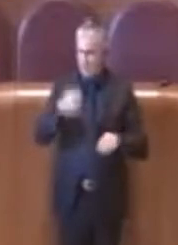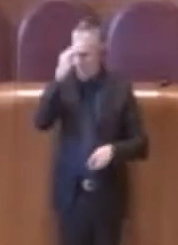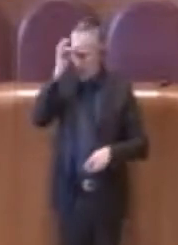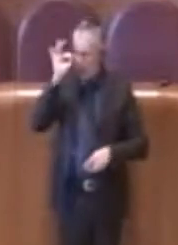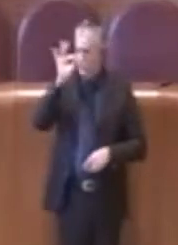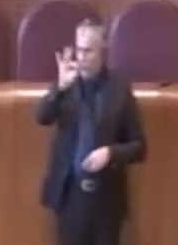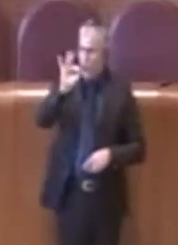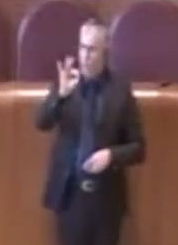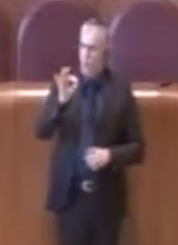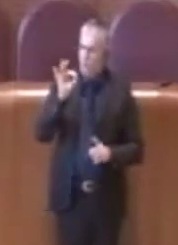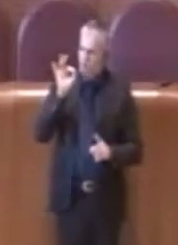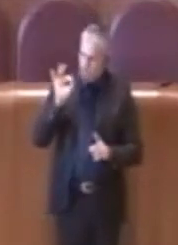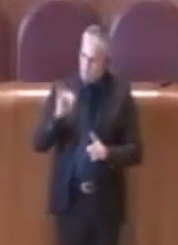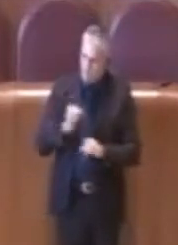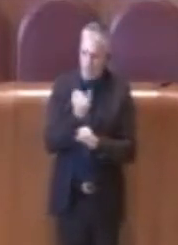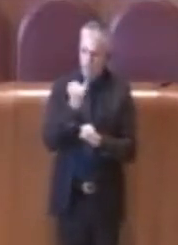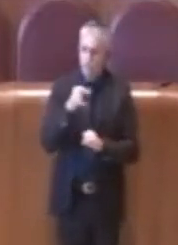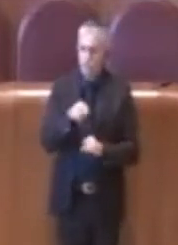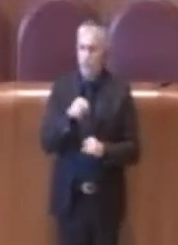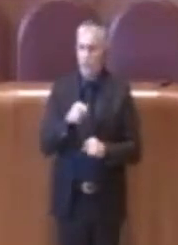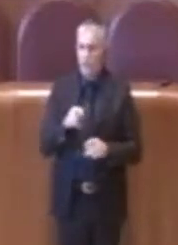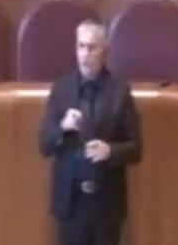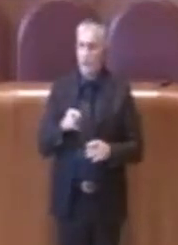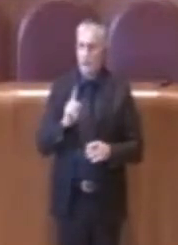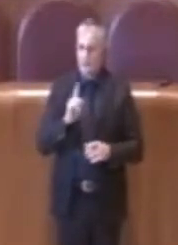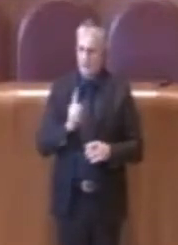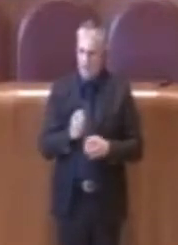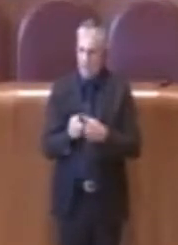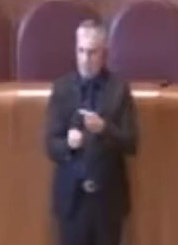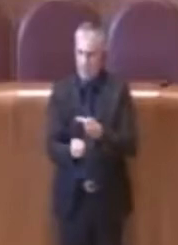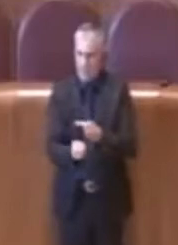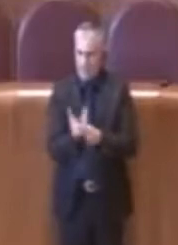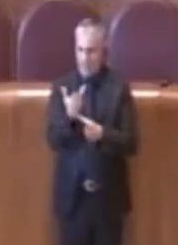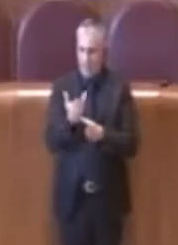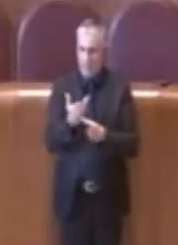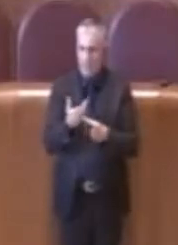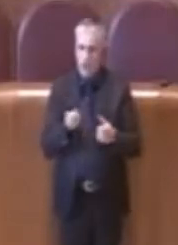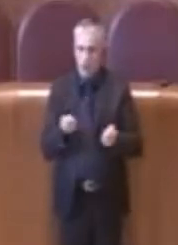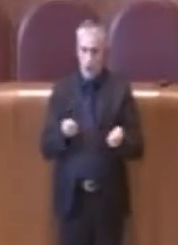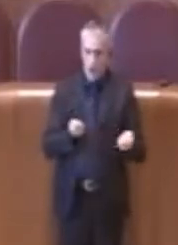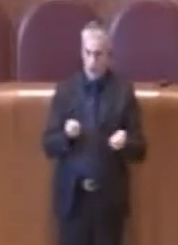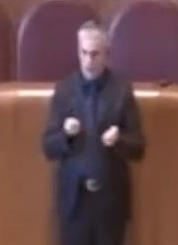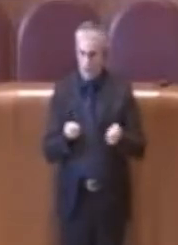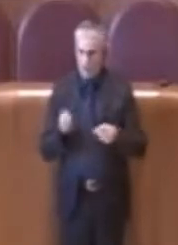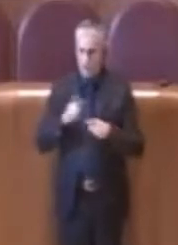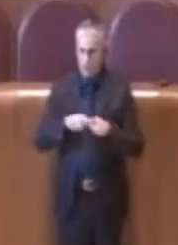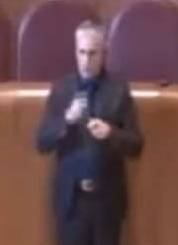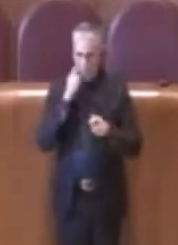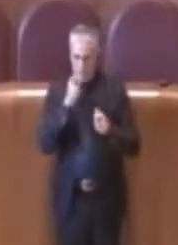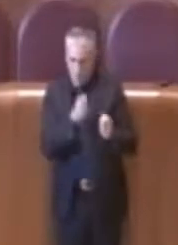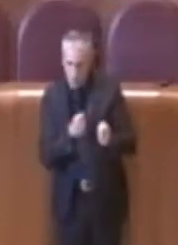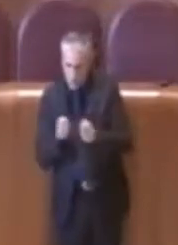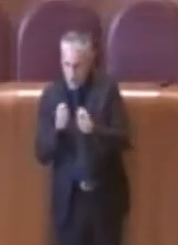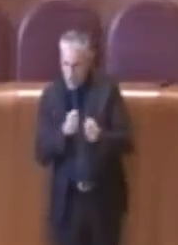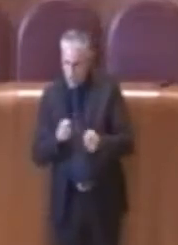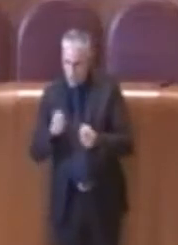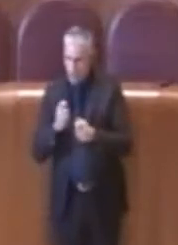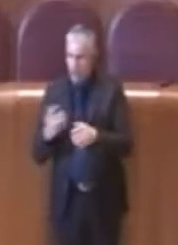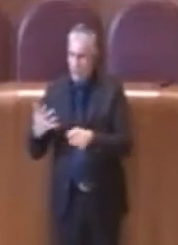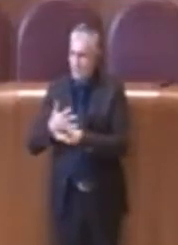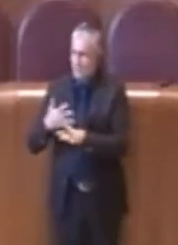uno scopo ben preciso, che è quello della realizzazione, il coordinamento, ma soprattutto il monitoraggio di tutti gli interventi